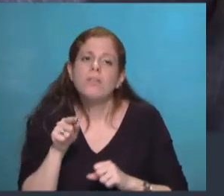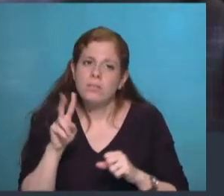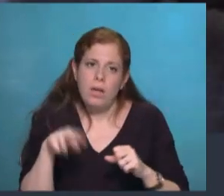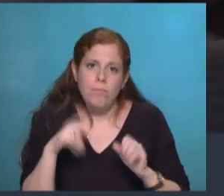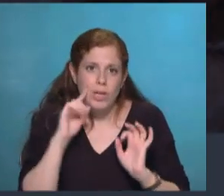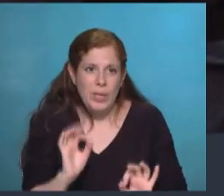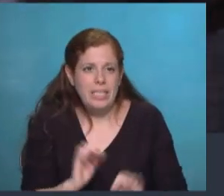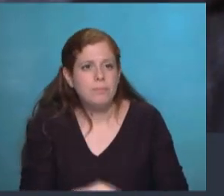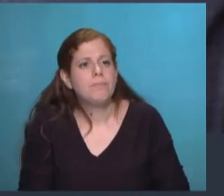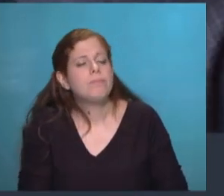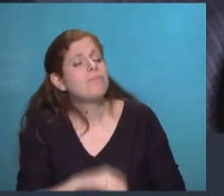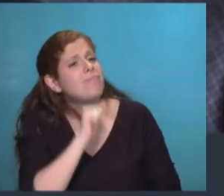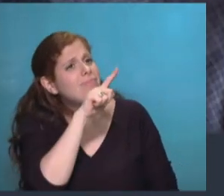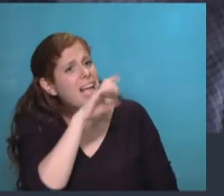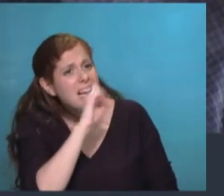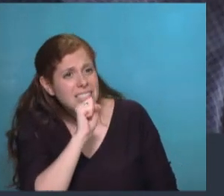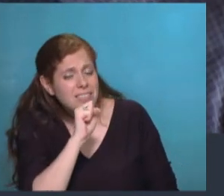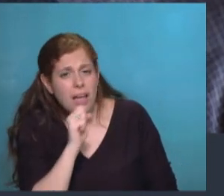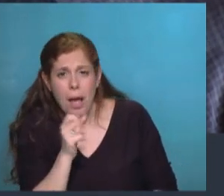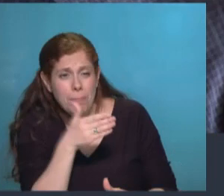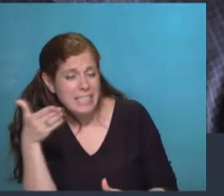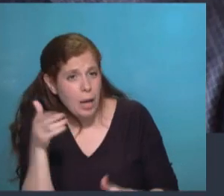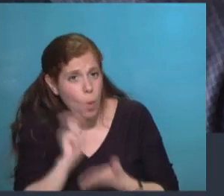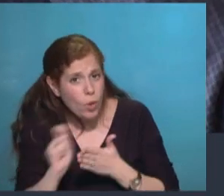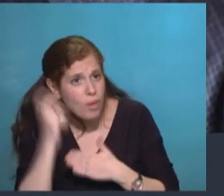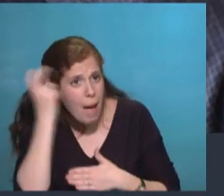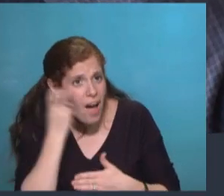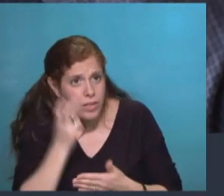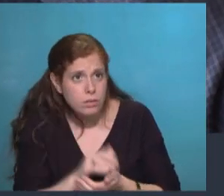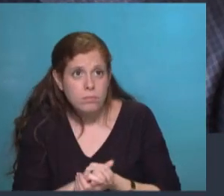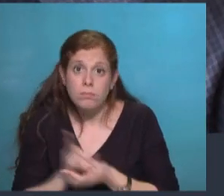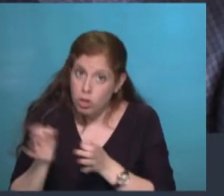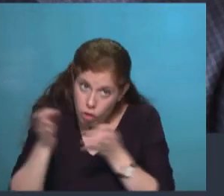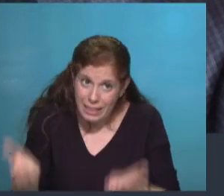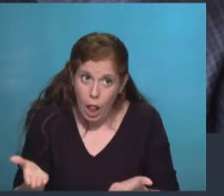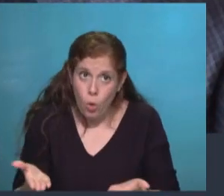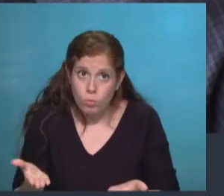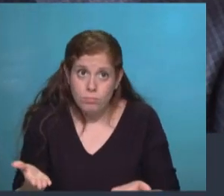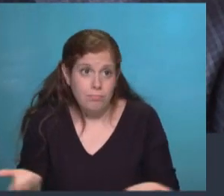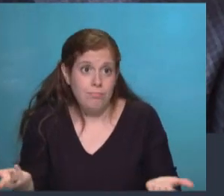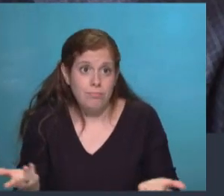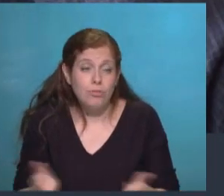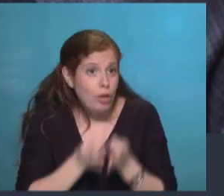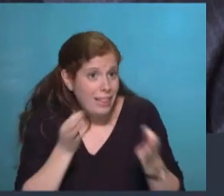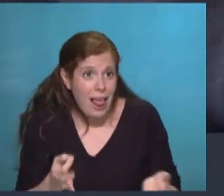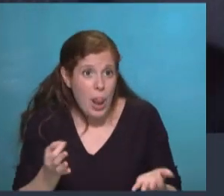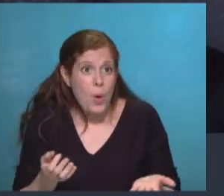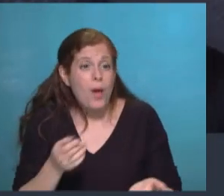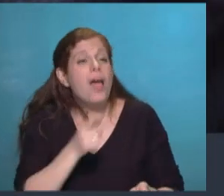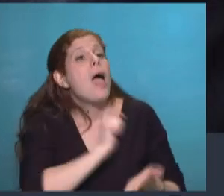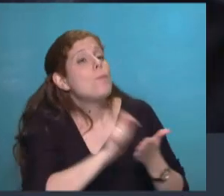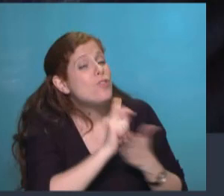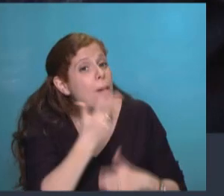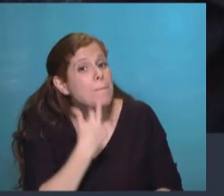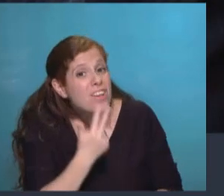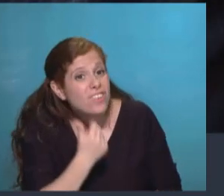אלס, המזרחיים לא כותבים בערבית. אז שהתחילו. לגמרי. שהתחילו. הם כותבים בעברית כי